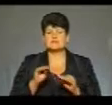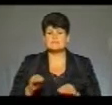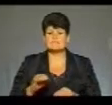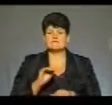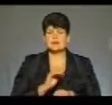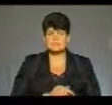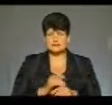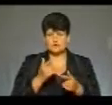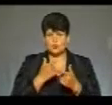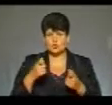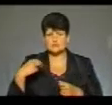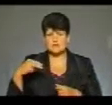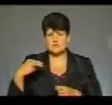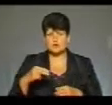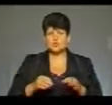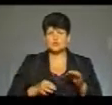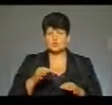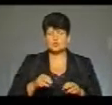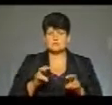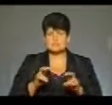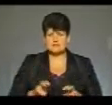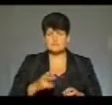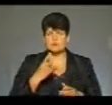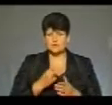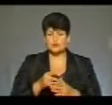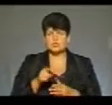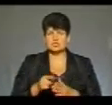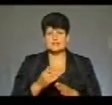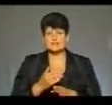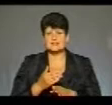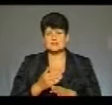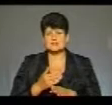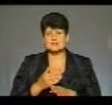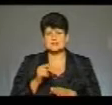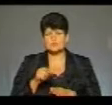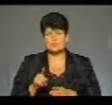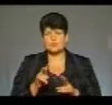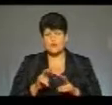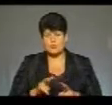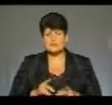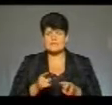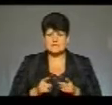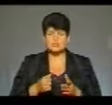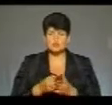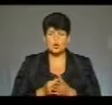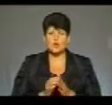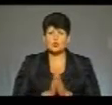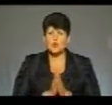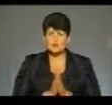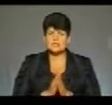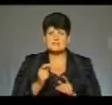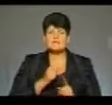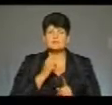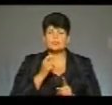фактично оголошення перерви в судовому засіданні, виходячи із стадії судового розгляду. І дійсно до клопотань